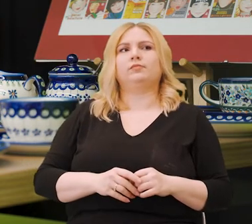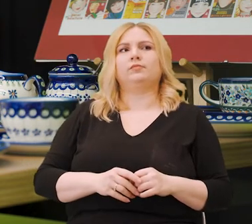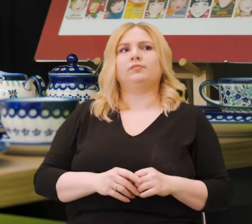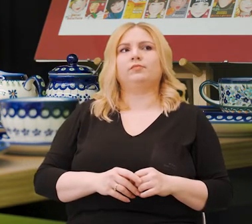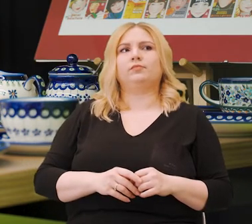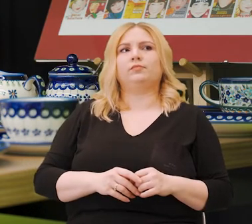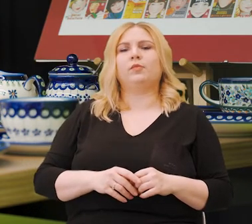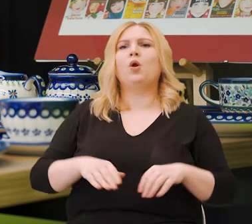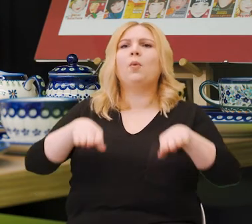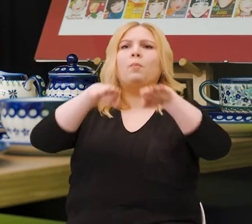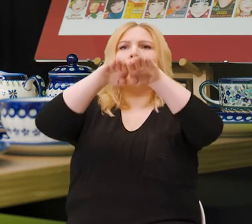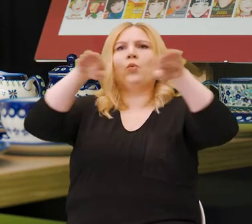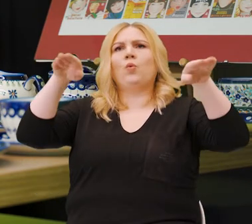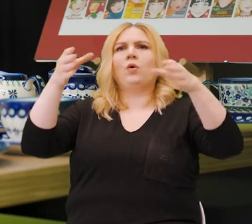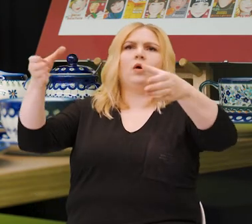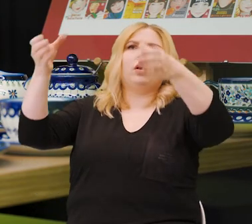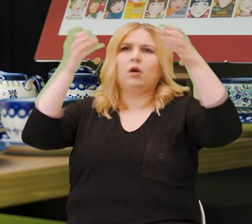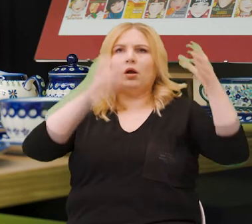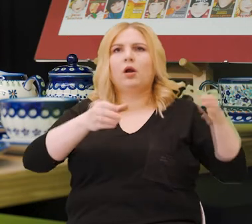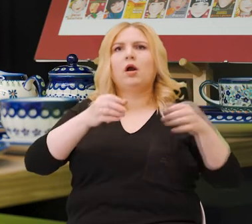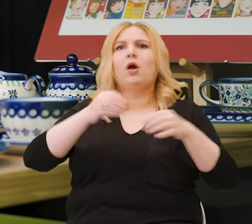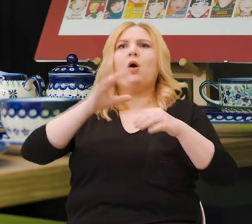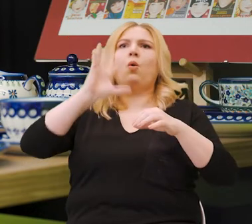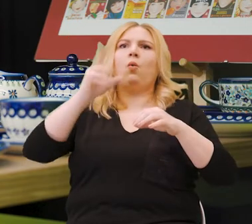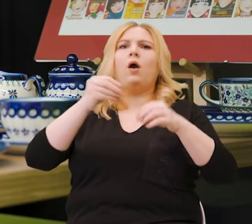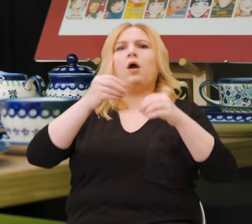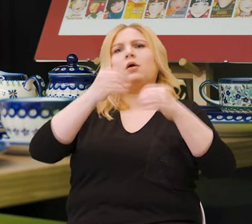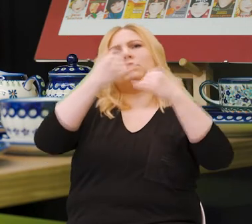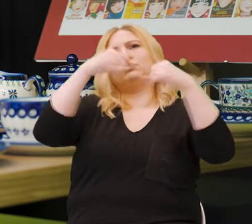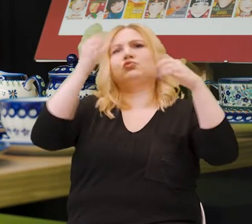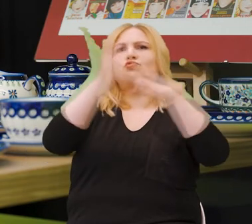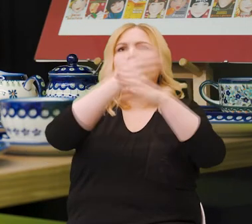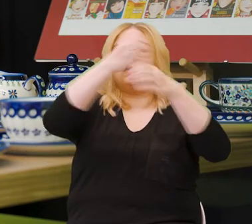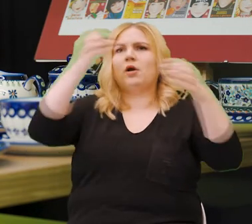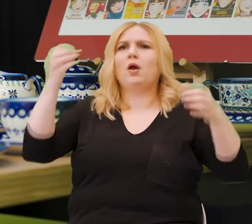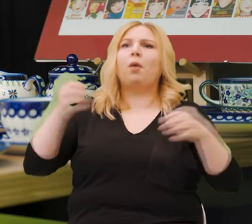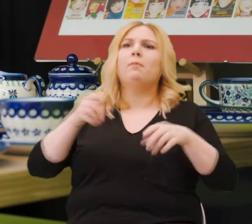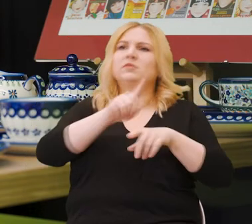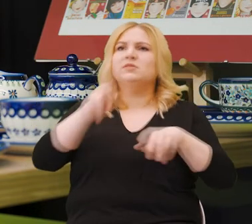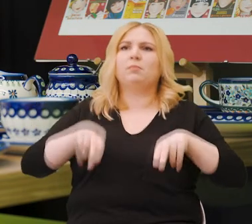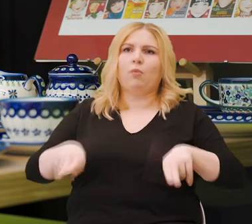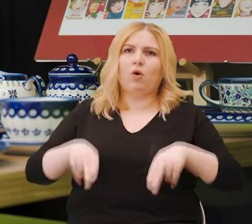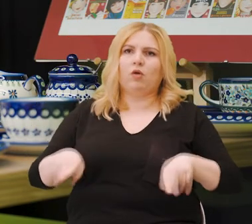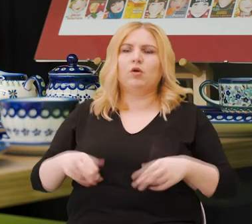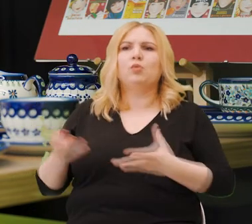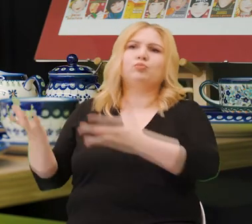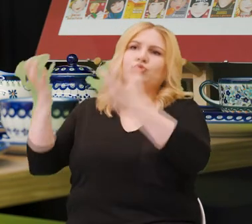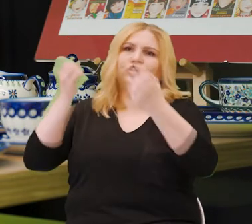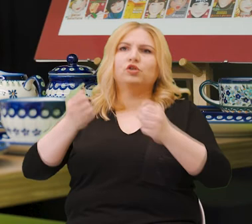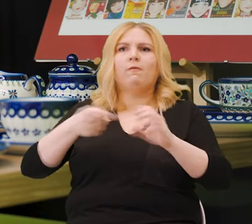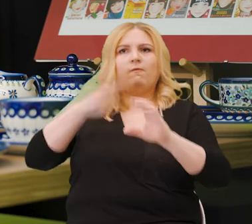Florek zaraz zdjął ozdobną półeczkę z talerzami Bolesławca. Pójdą do piwnicy. Przyniósł